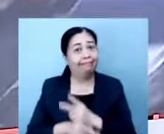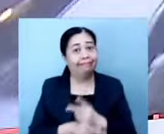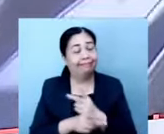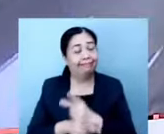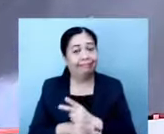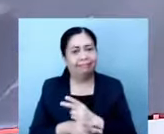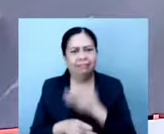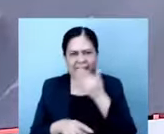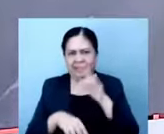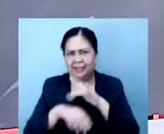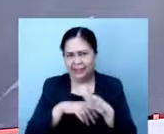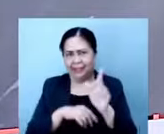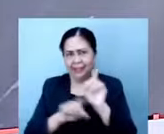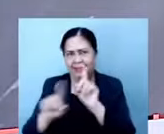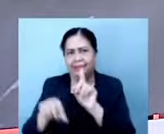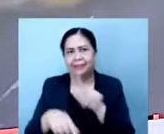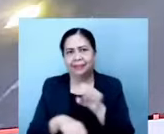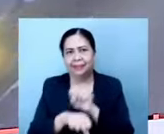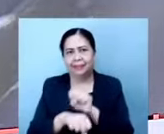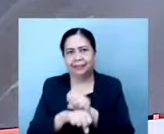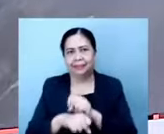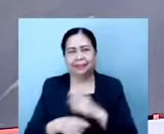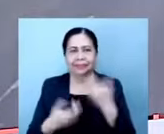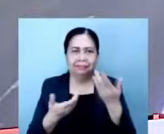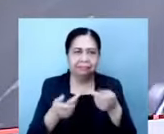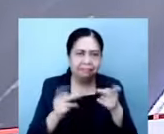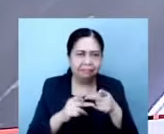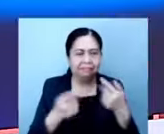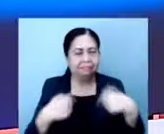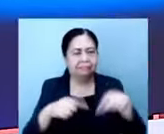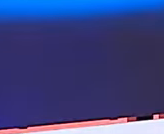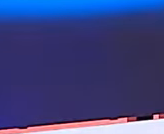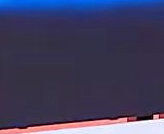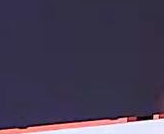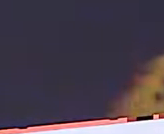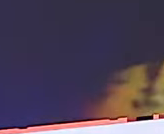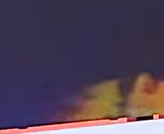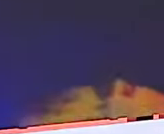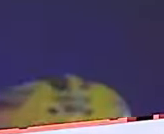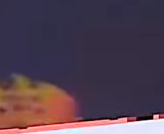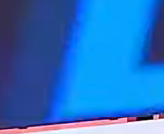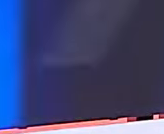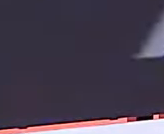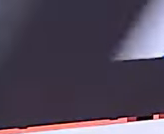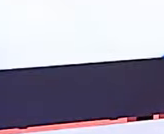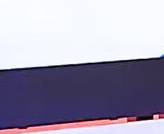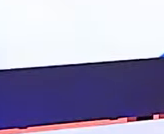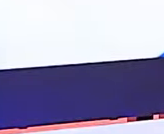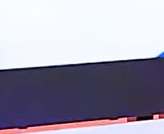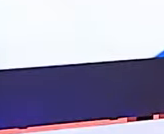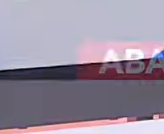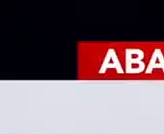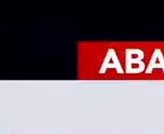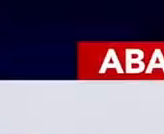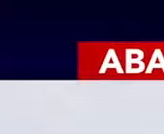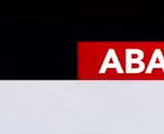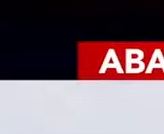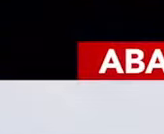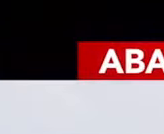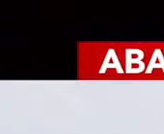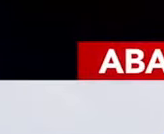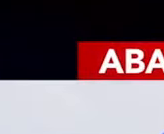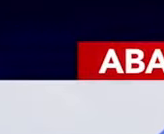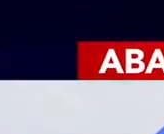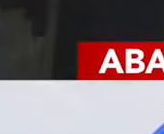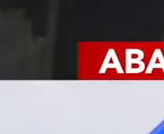pagpunta sa ating mga pupuntahan. So, talabangan sa unang balita. Fire volunteer patay sa sunog sa San